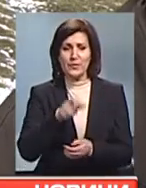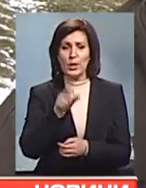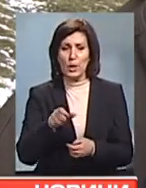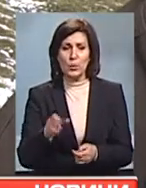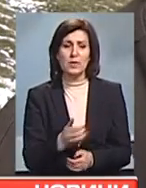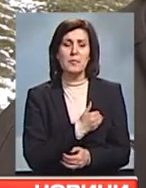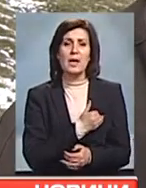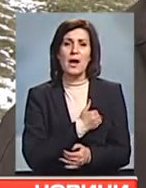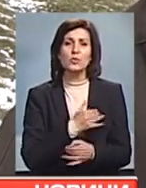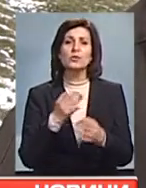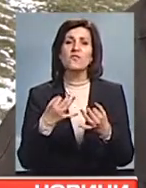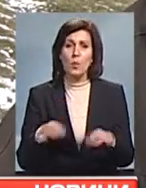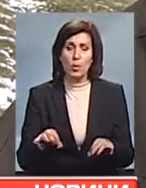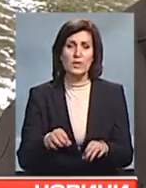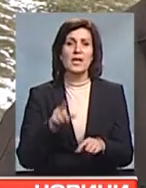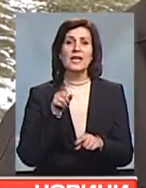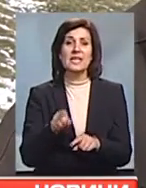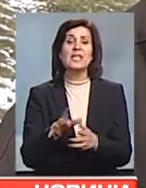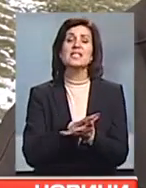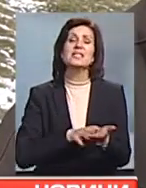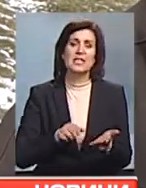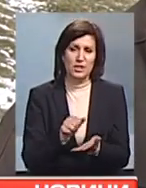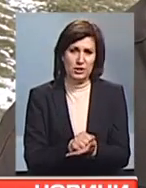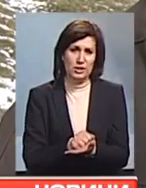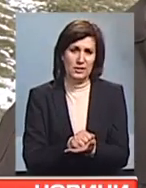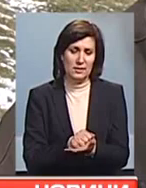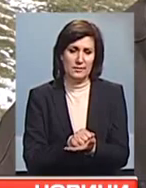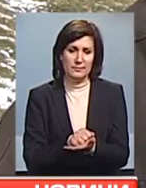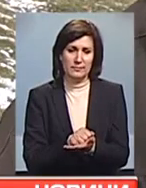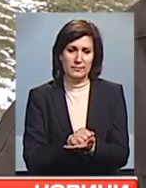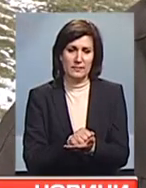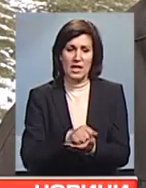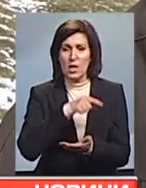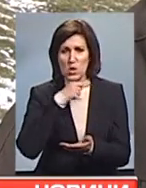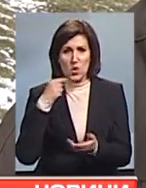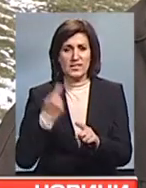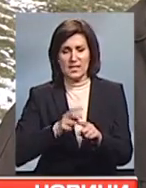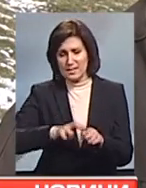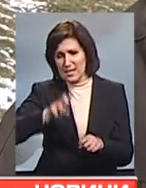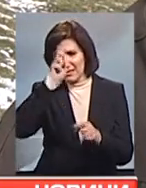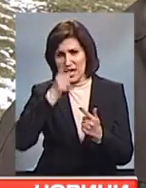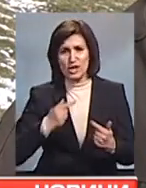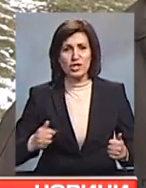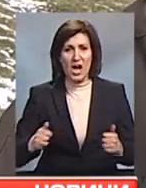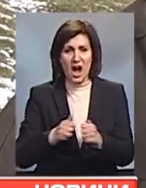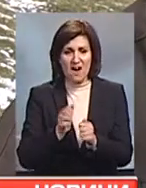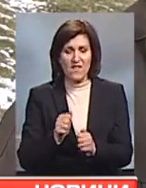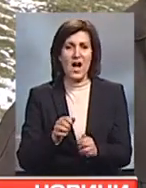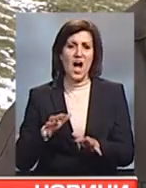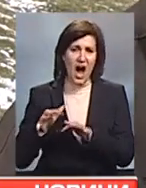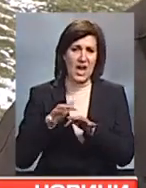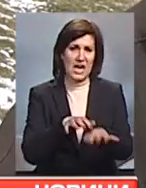люди прагнуть до свободи до її знищити Росія - це держава